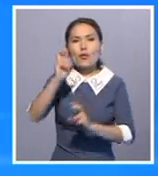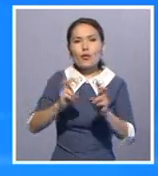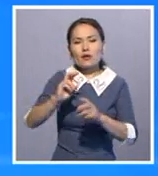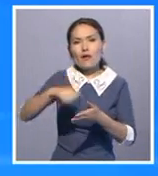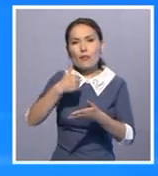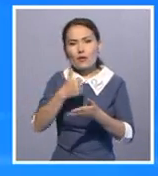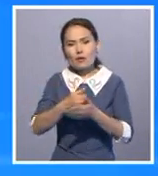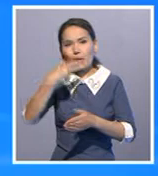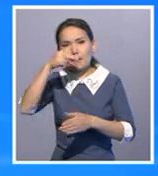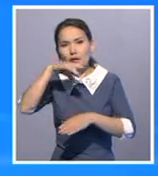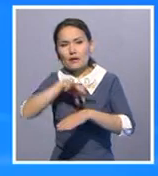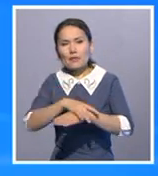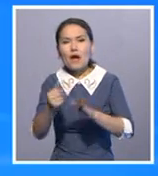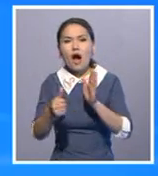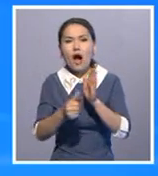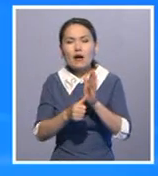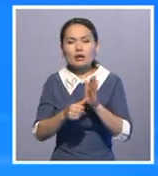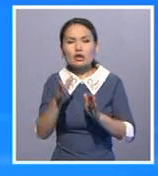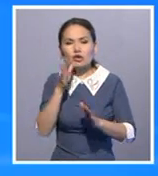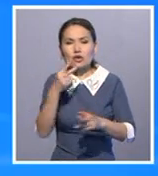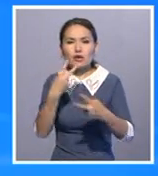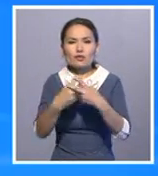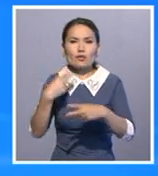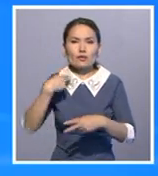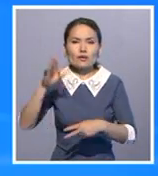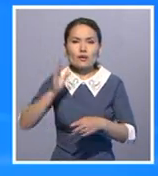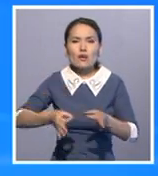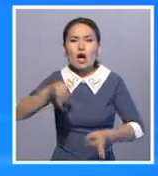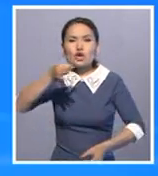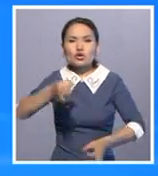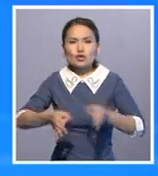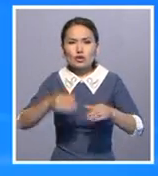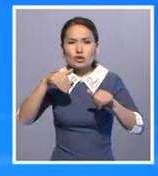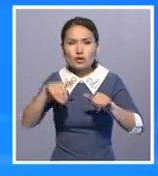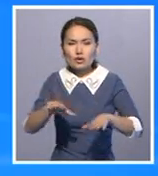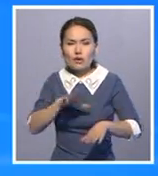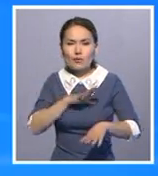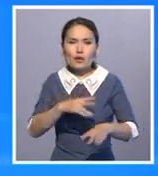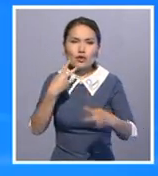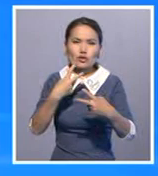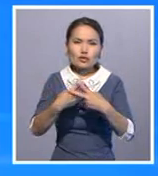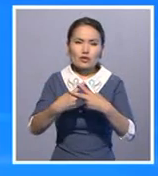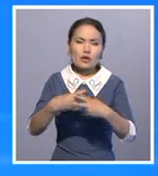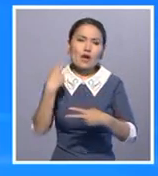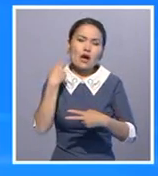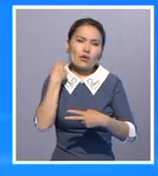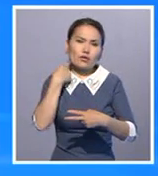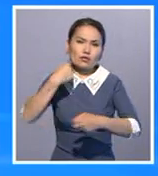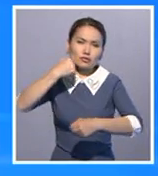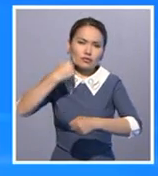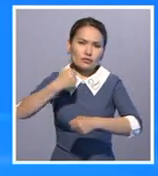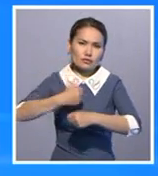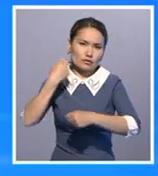алаяқтық жасады деген айыппен 6 жылға бас бостандығынан айырылды. Сот жазасын жалпы режимдегі колонияда өтуге және мүлкін тәркілеуге үкім